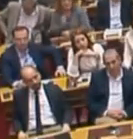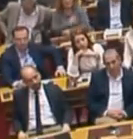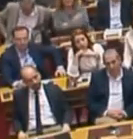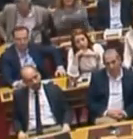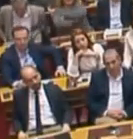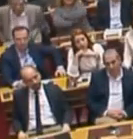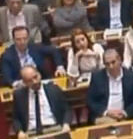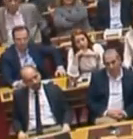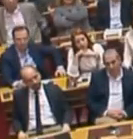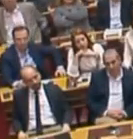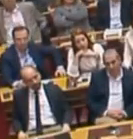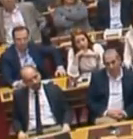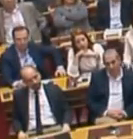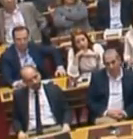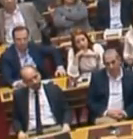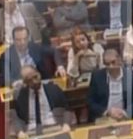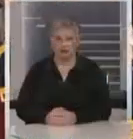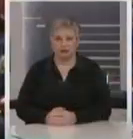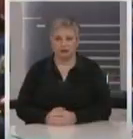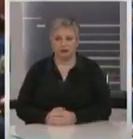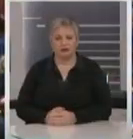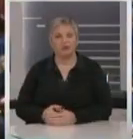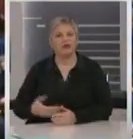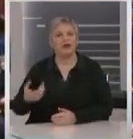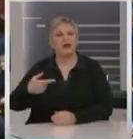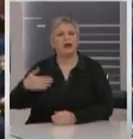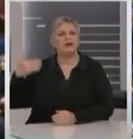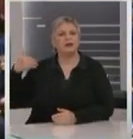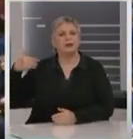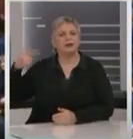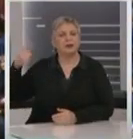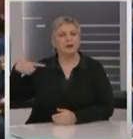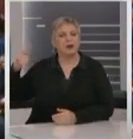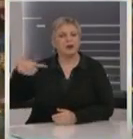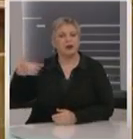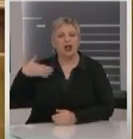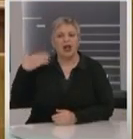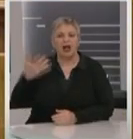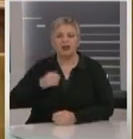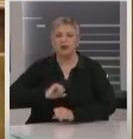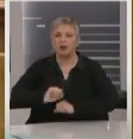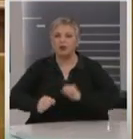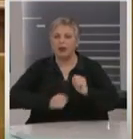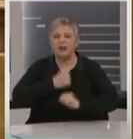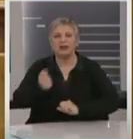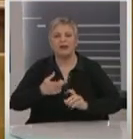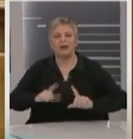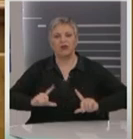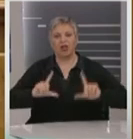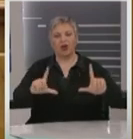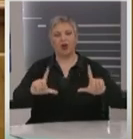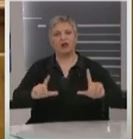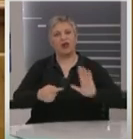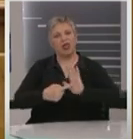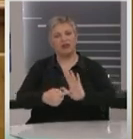και θέμα, το έχετε κάνει και άλλη φορά, σύγκρουσης της κυβέρνησης με τη δικαιοσύνη. Στην πραγματικότητα,